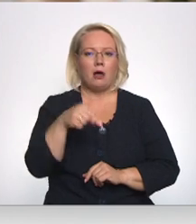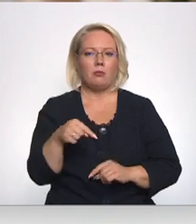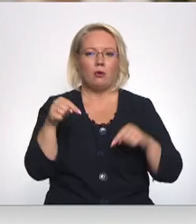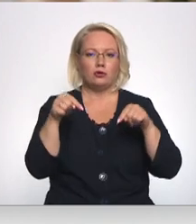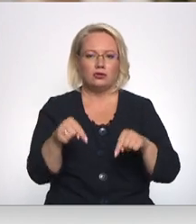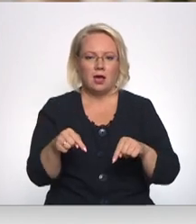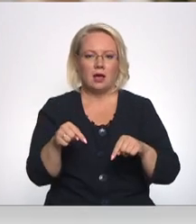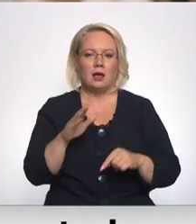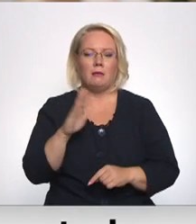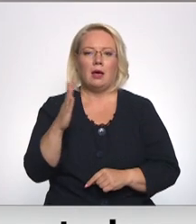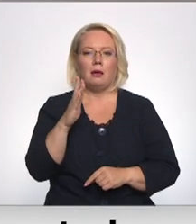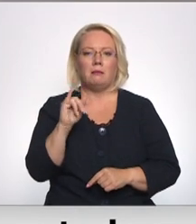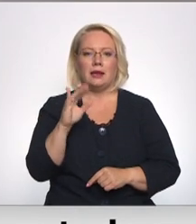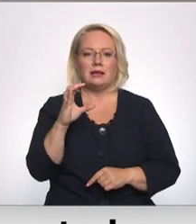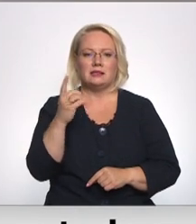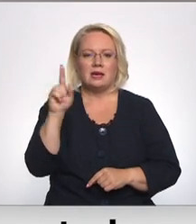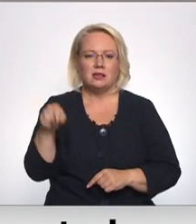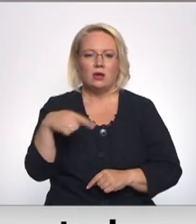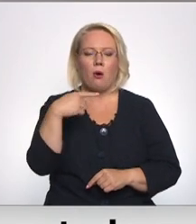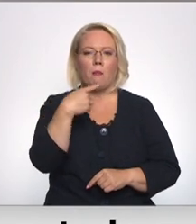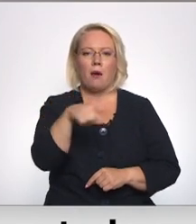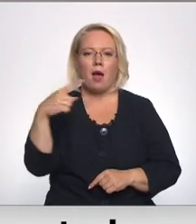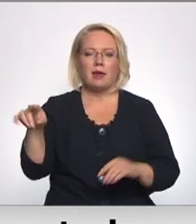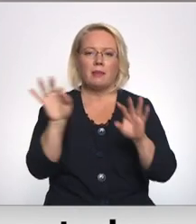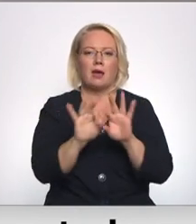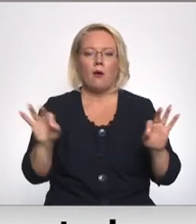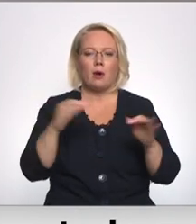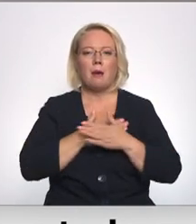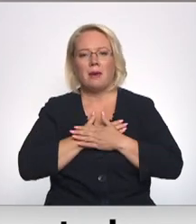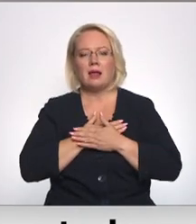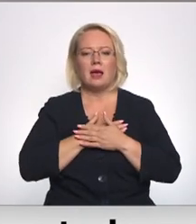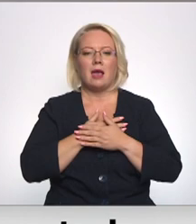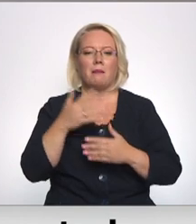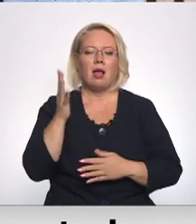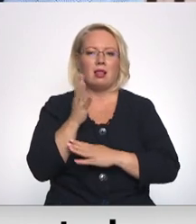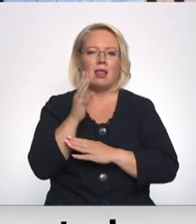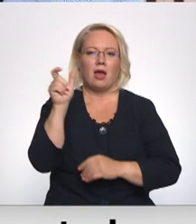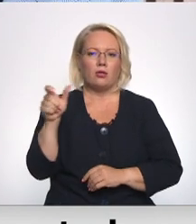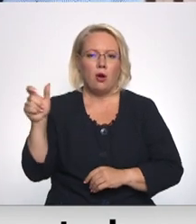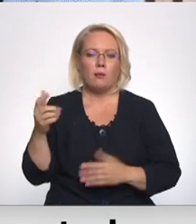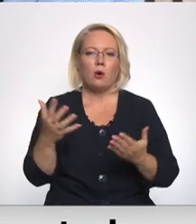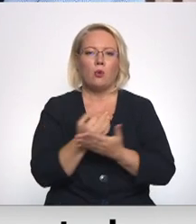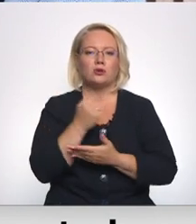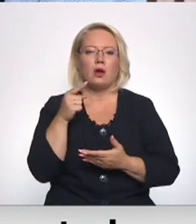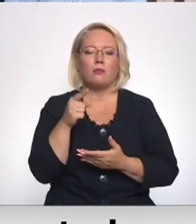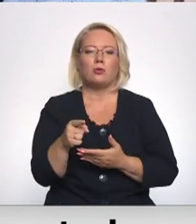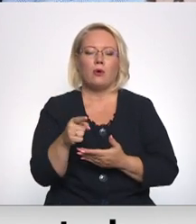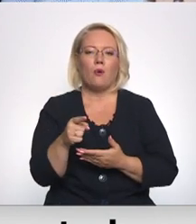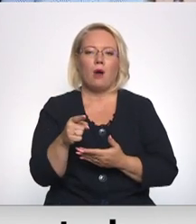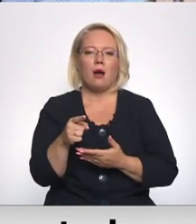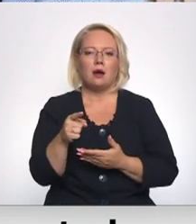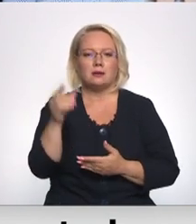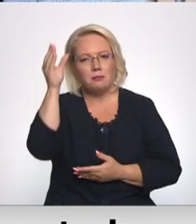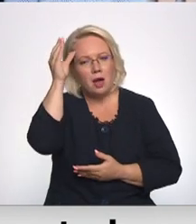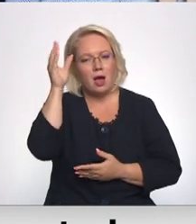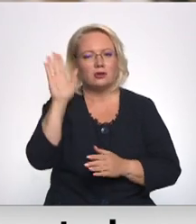pie Baibas Brīces un pārējiem jaukajiem, mīļajiem lektoriem, mēs gūstam šo bagāžu, lai varētu